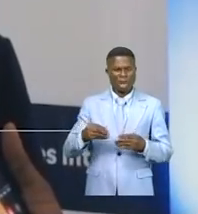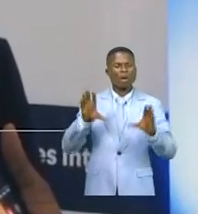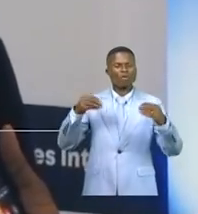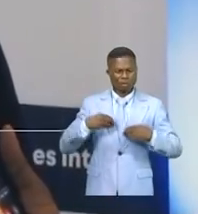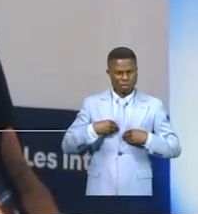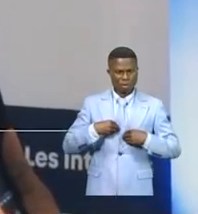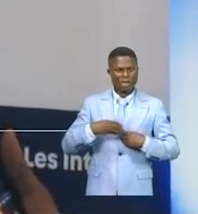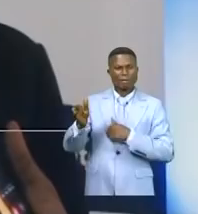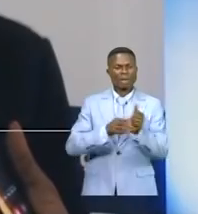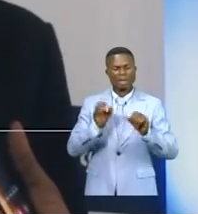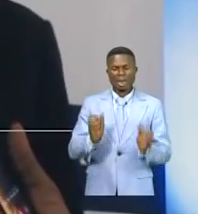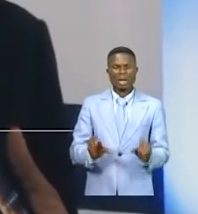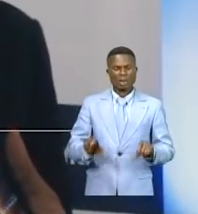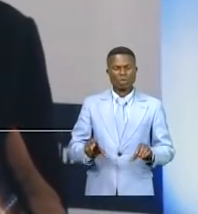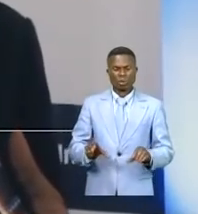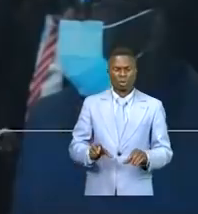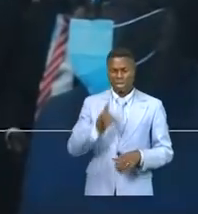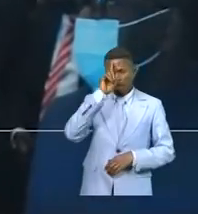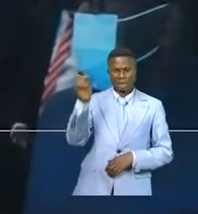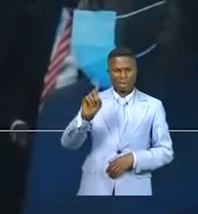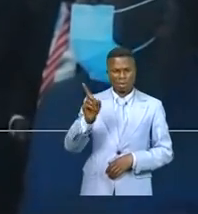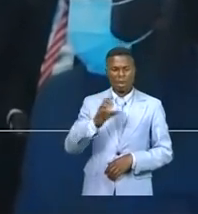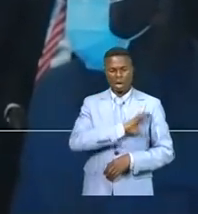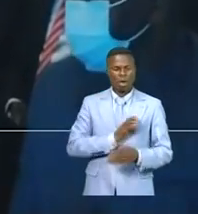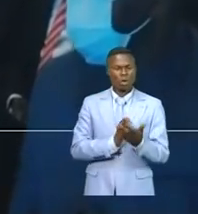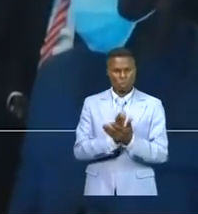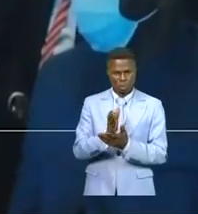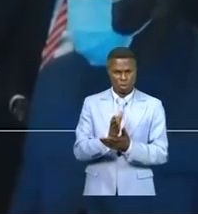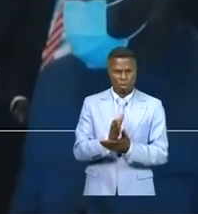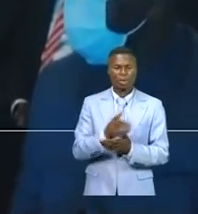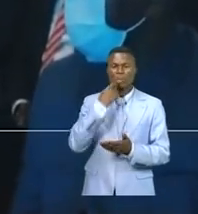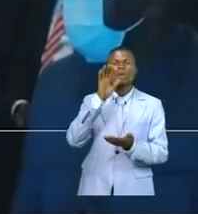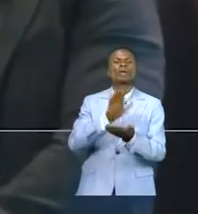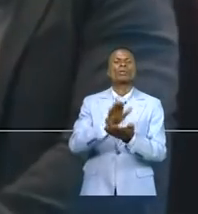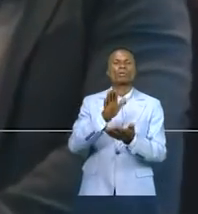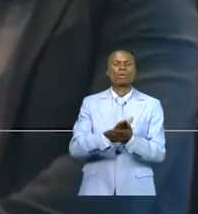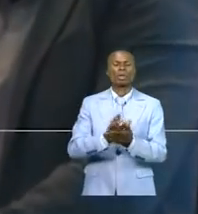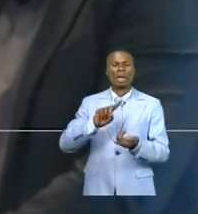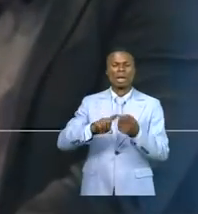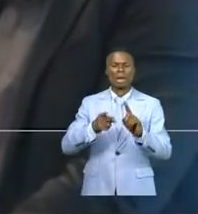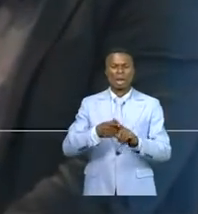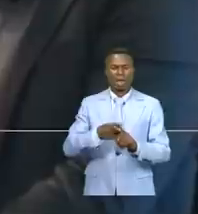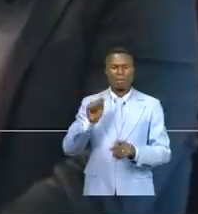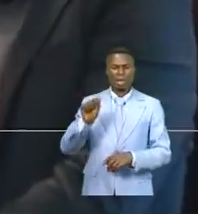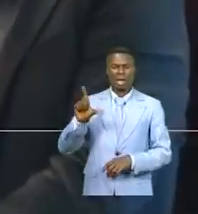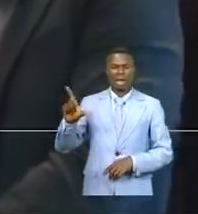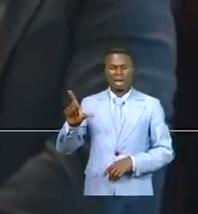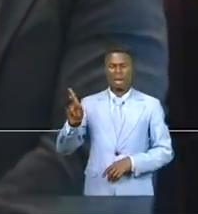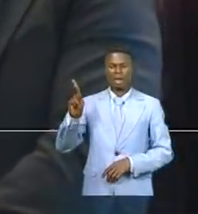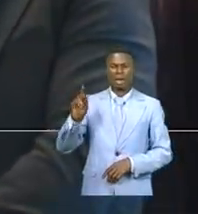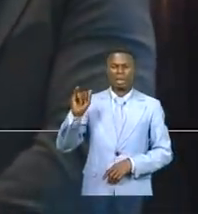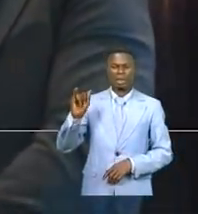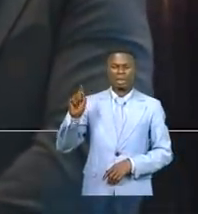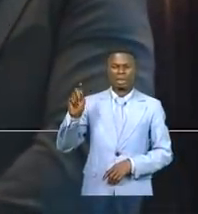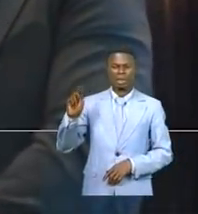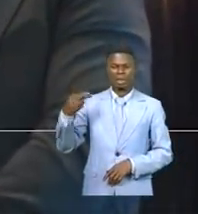Ce n'est pas l'intelligence, c'est l'intégrité. Je suis heureux et je félicite notre ami Al-Kitenge pour avoir